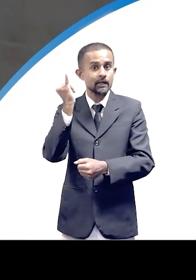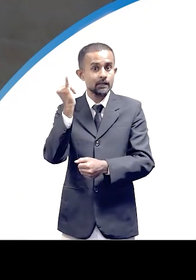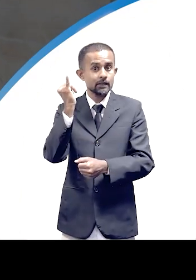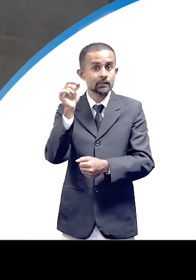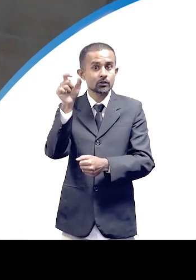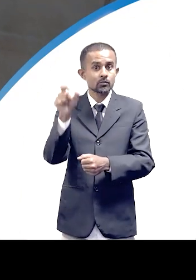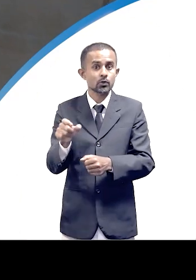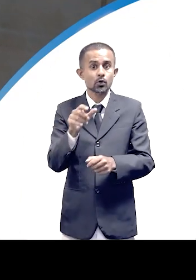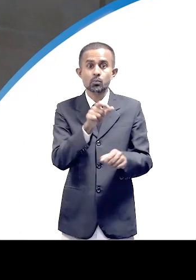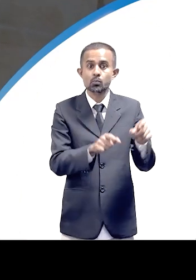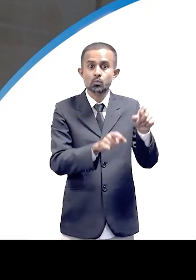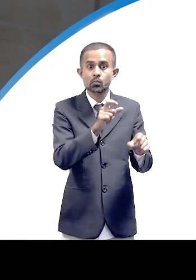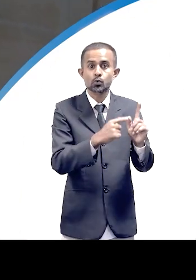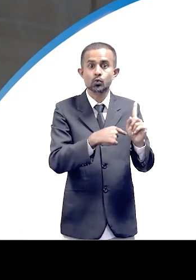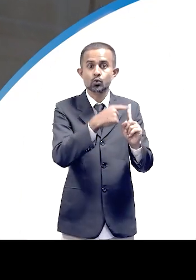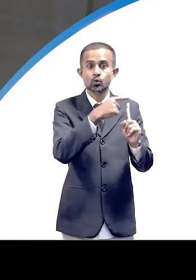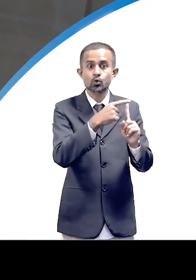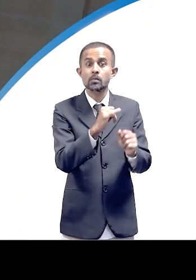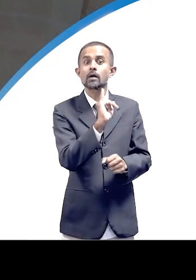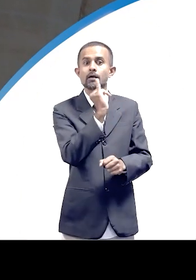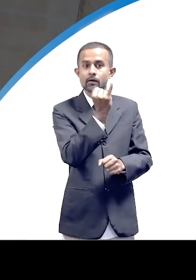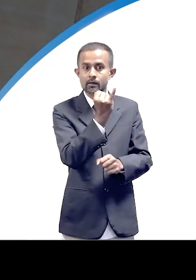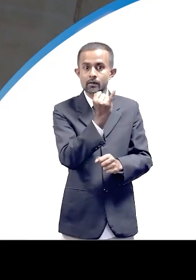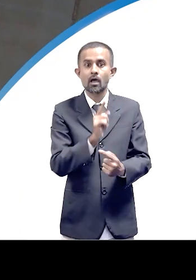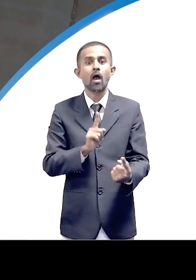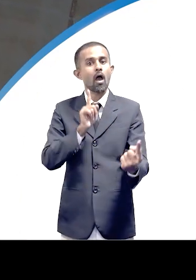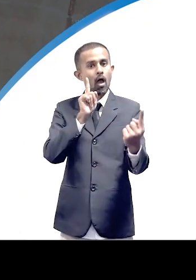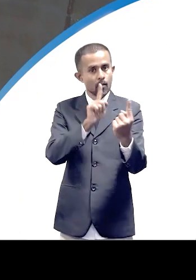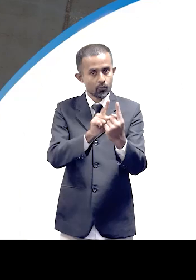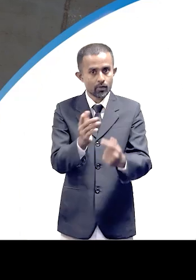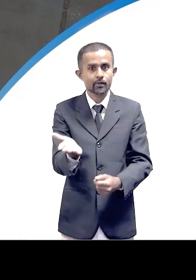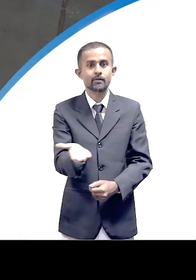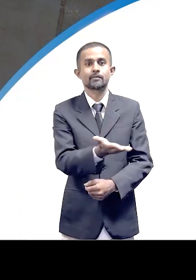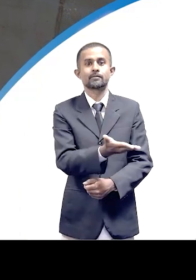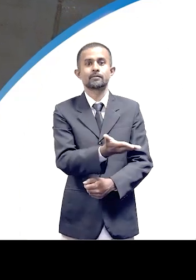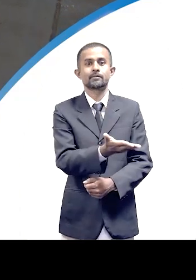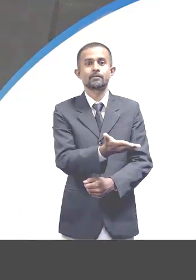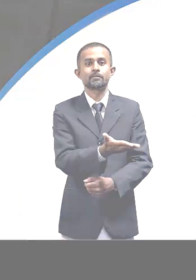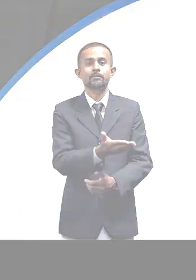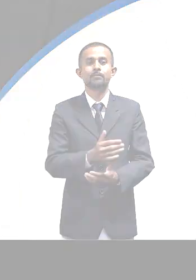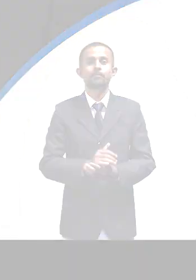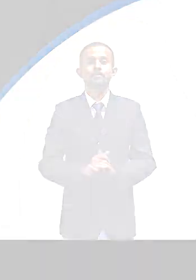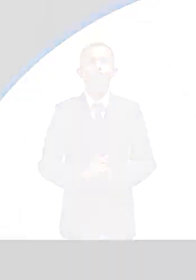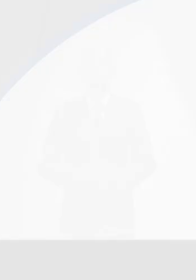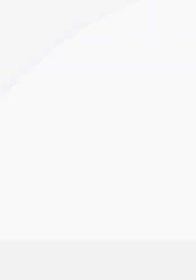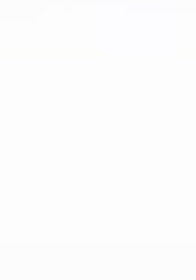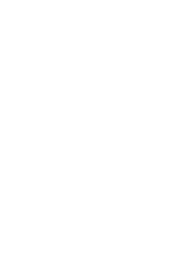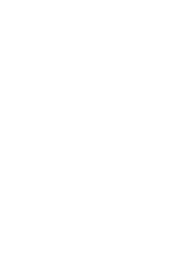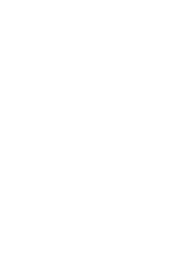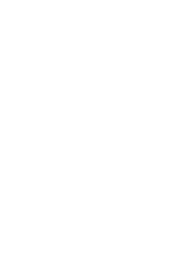සමාජ සේවා නිලධාරී සහ මානව සම්පත් සංවර්ධන නිලධාරී හමුවන්න.